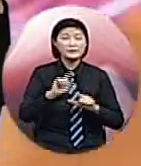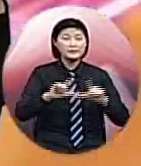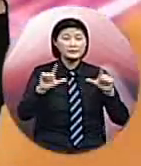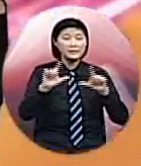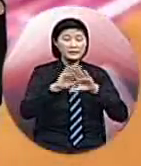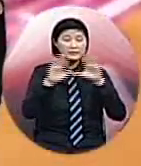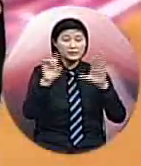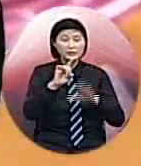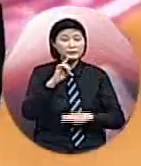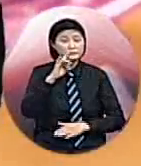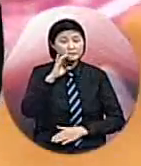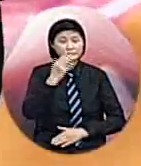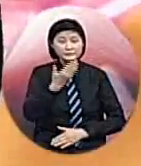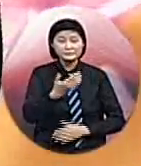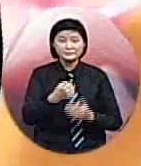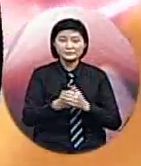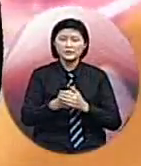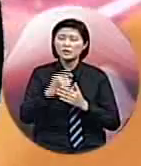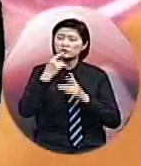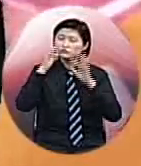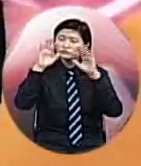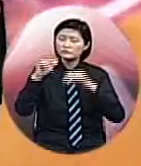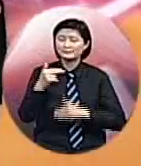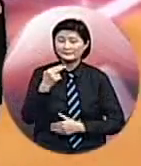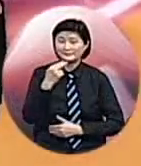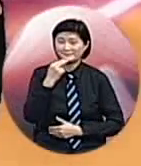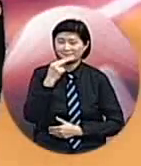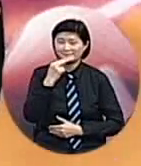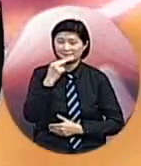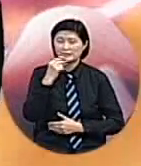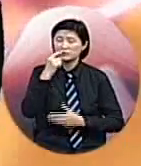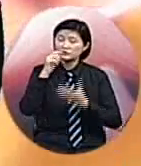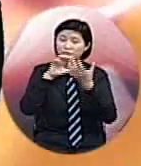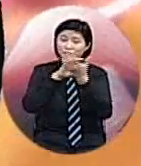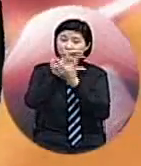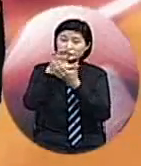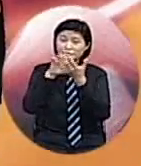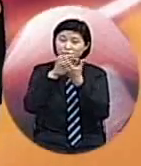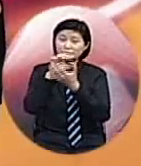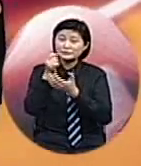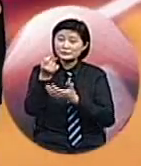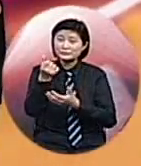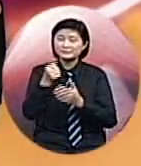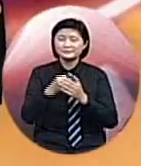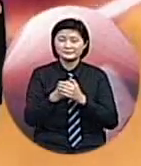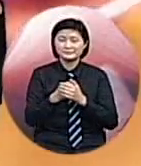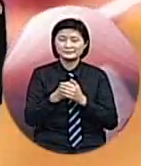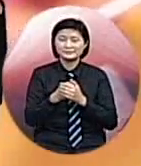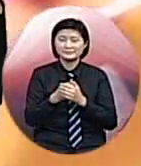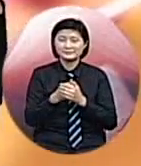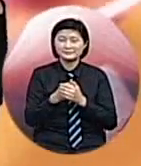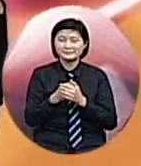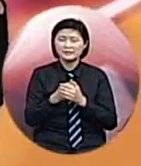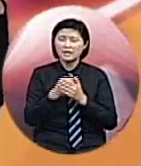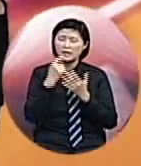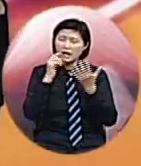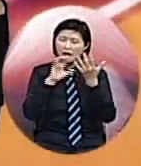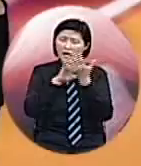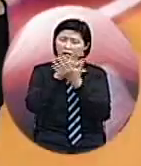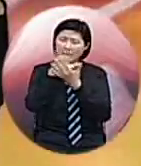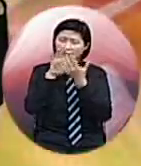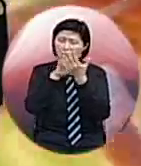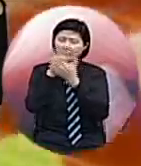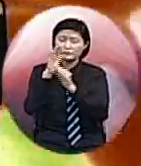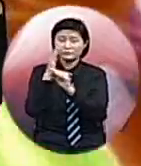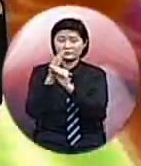어떤가 눈이 온가 궁금합니다. 눈이 안 오고요. 예. 지금 좀 쌀쌀하고요. 예. 저 안개 끼는 상태에서